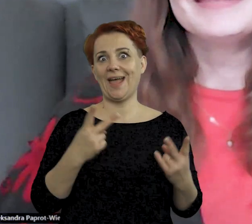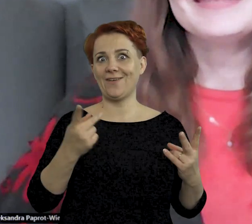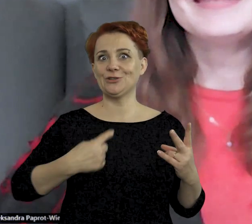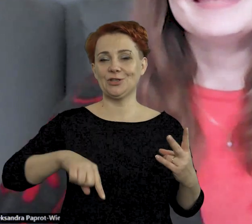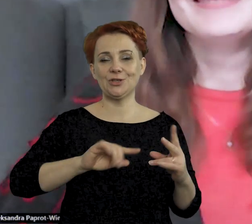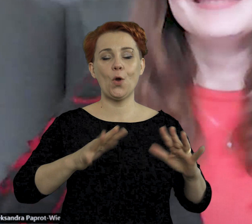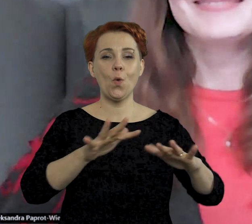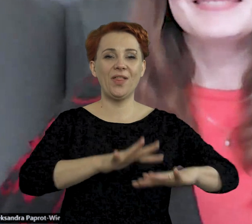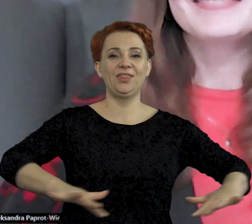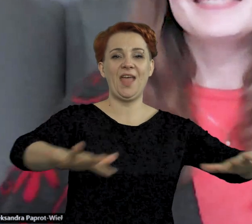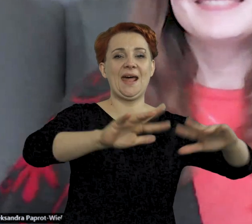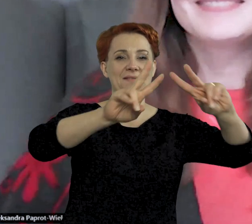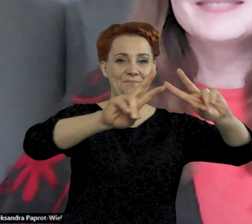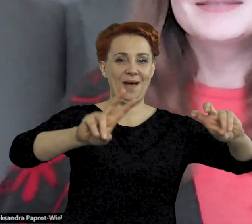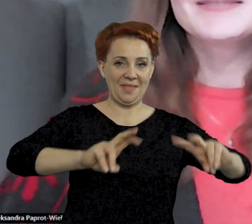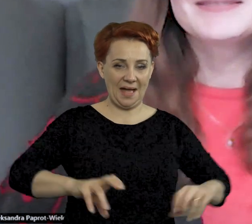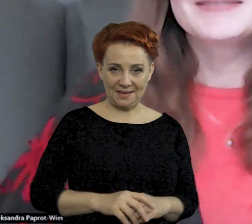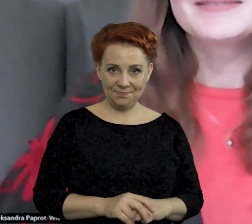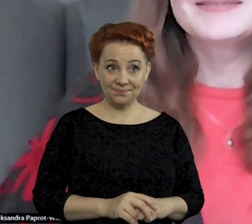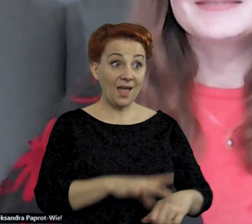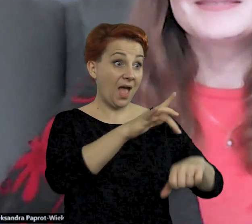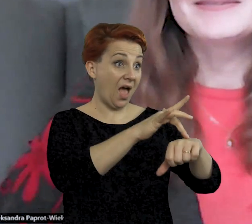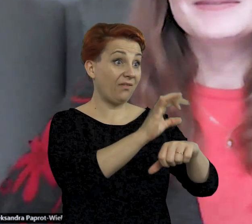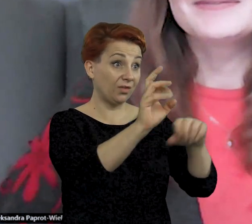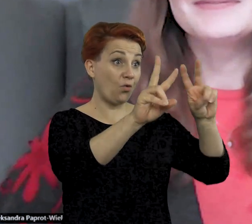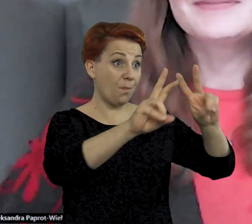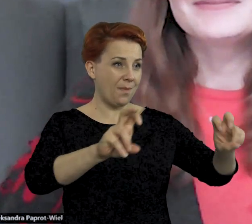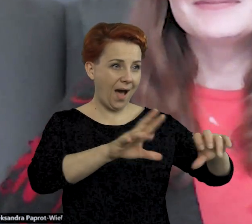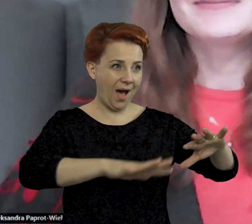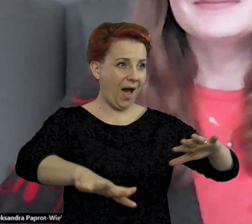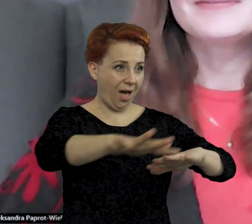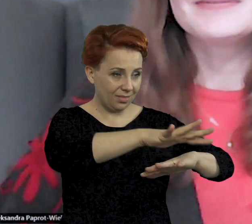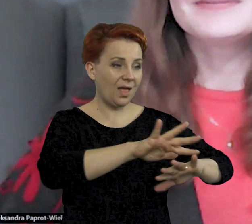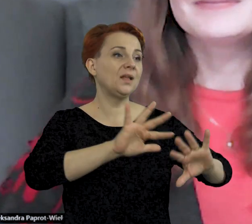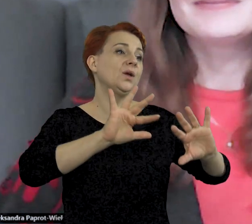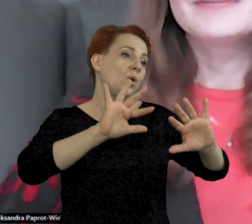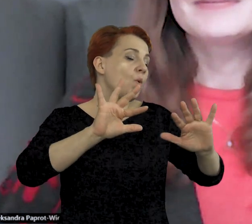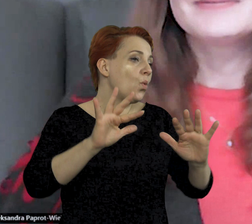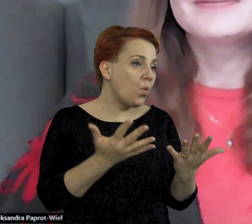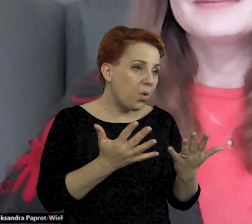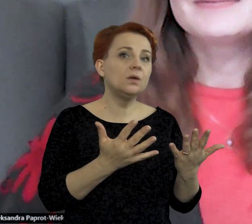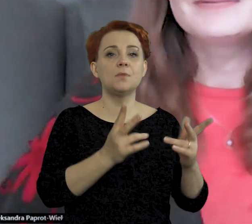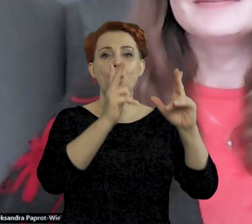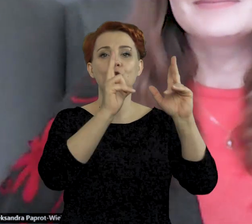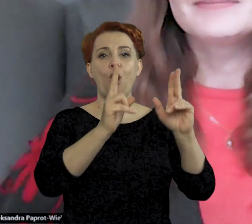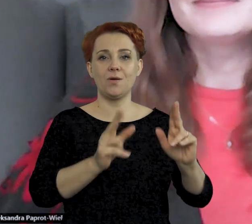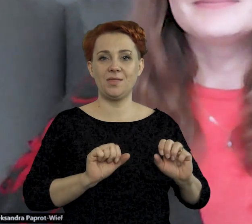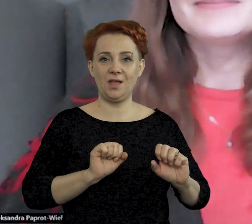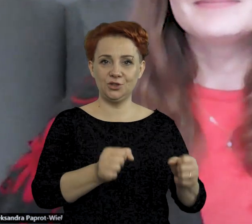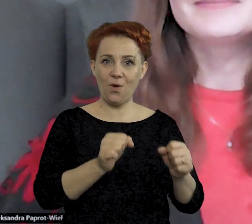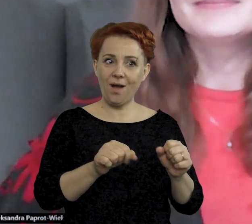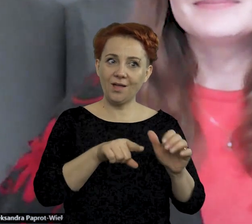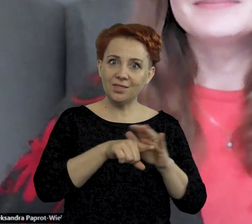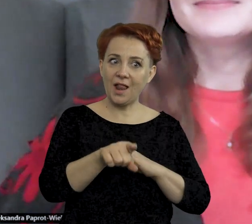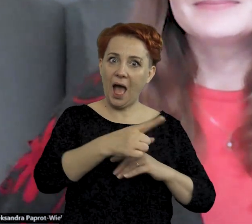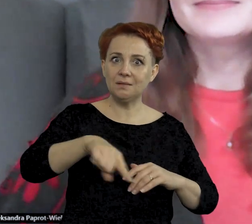badania terenowe, i tutaj efektem Twoich badań terenowych była pewnego też rodzaju takie konkretne działanie na rzecz